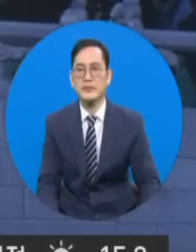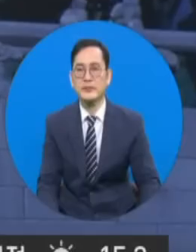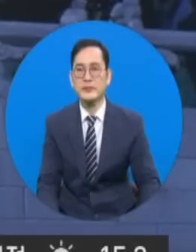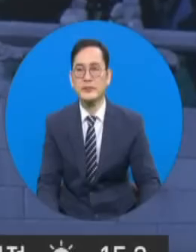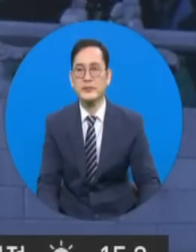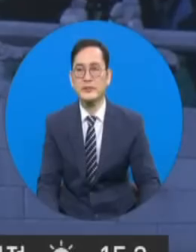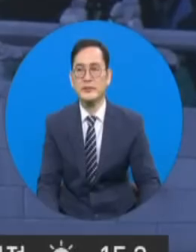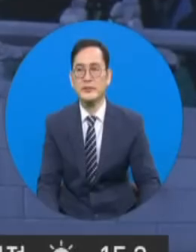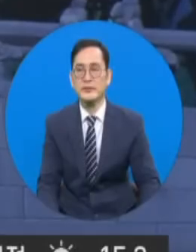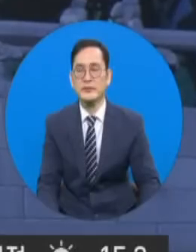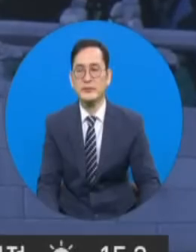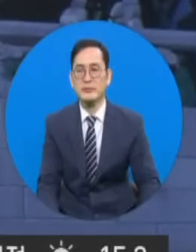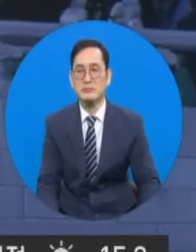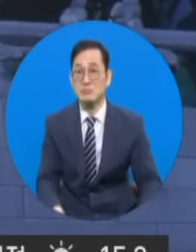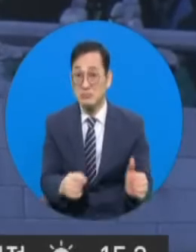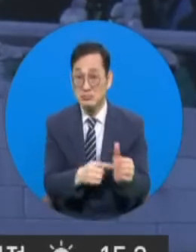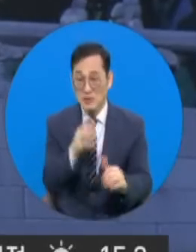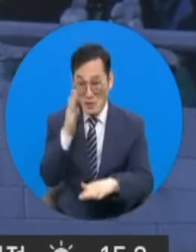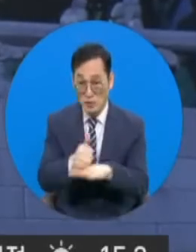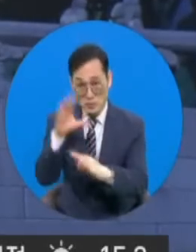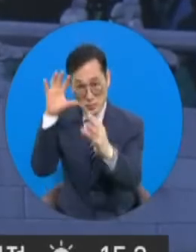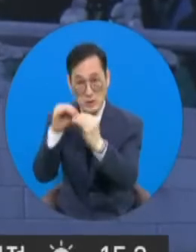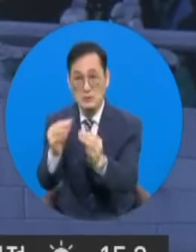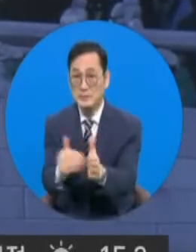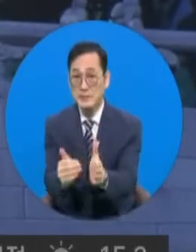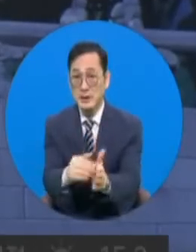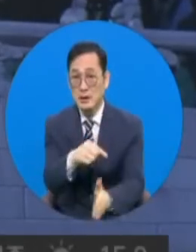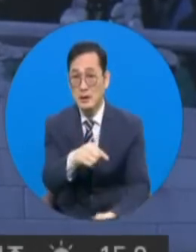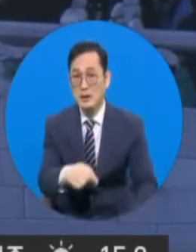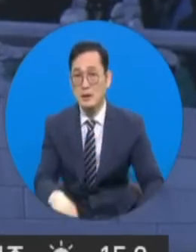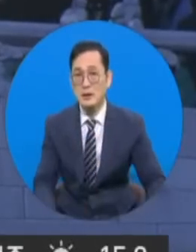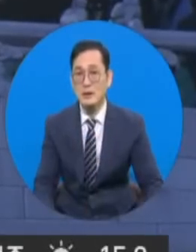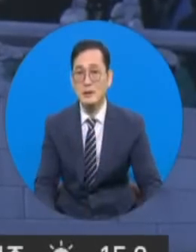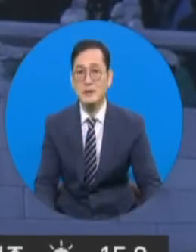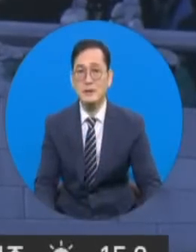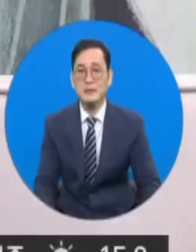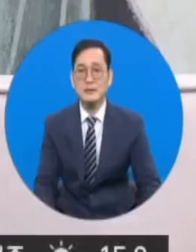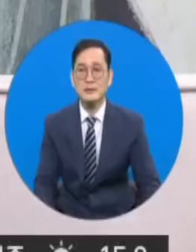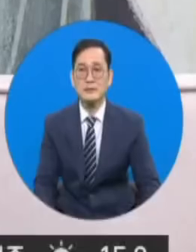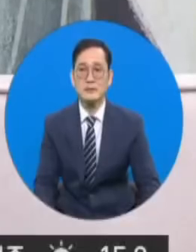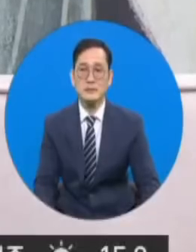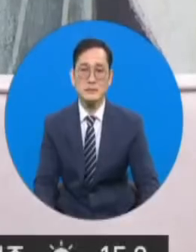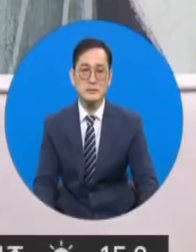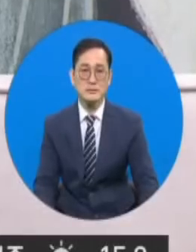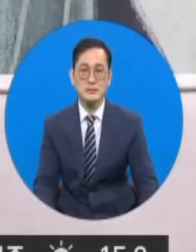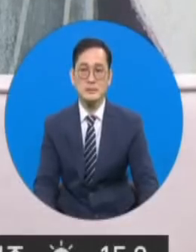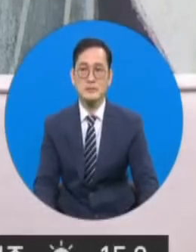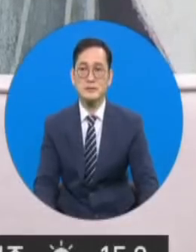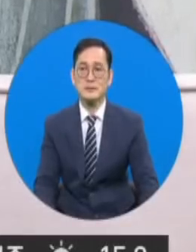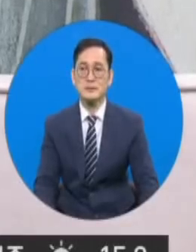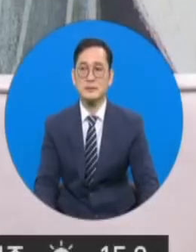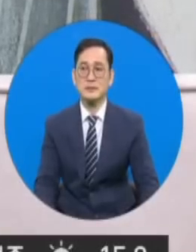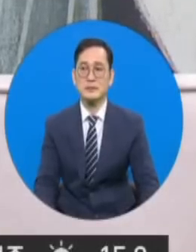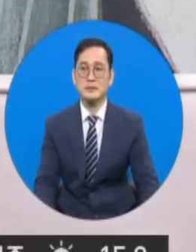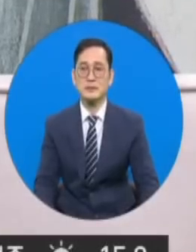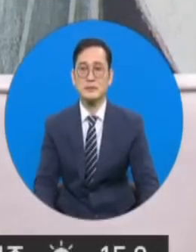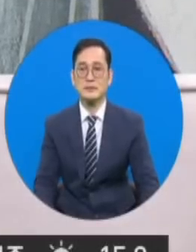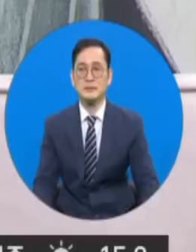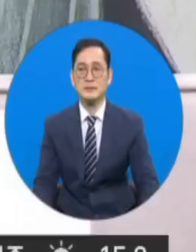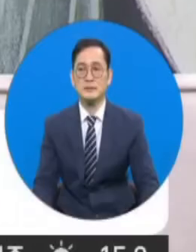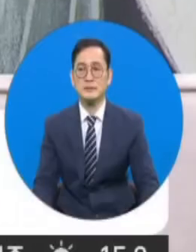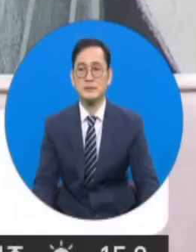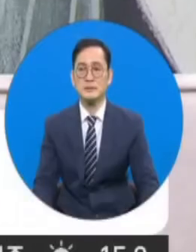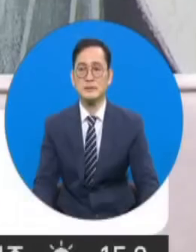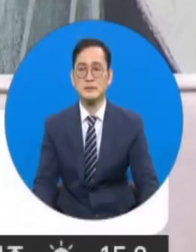결과적으로는 찬성했네요 뭐 그런 거 같습니다 일단 저 법이 제가 이제 국회 정문이